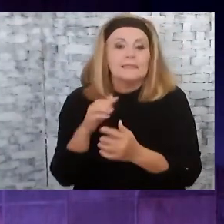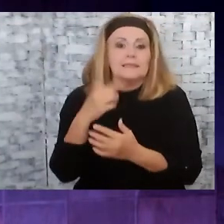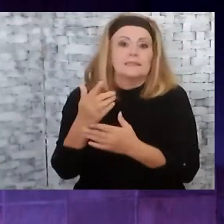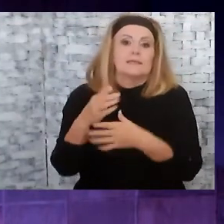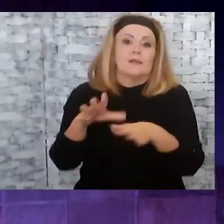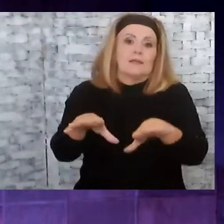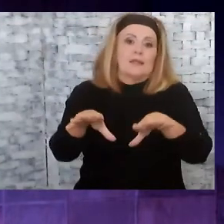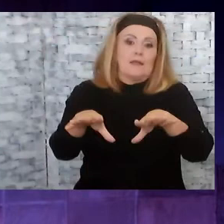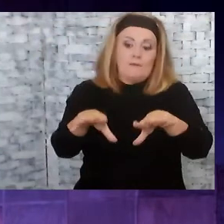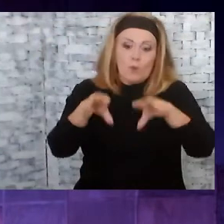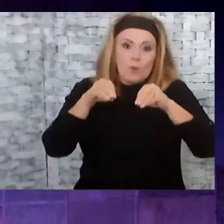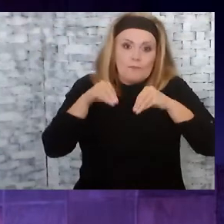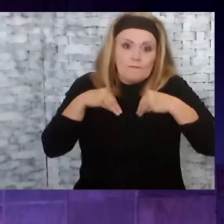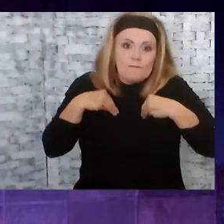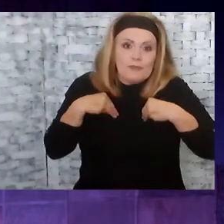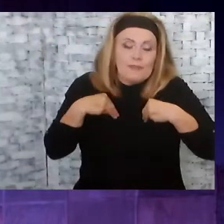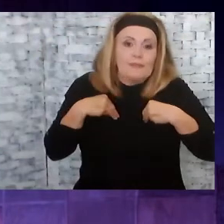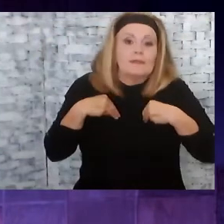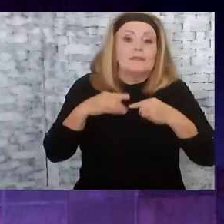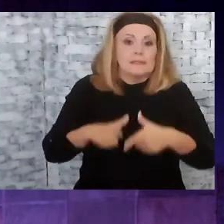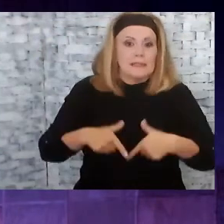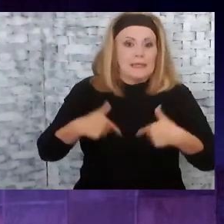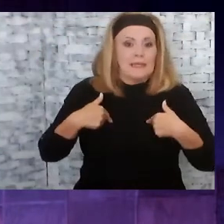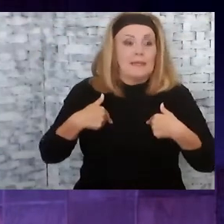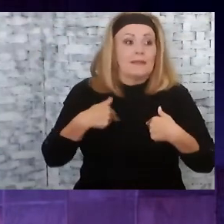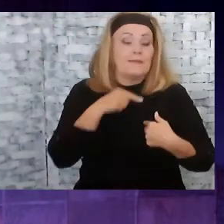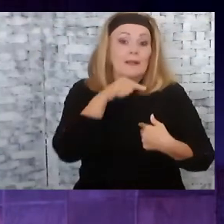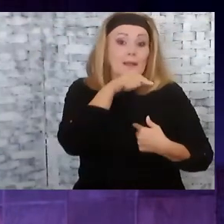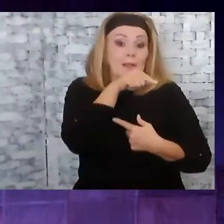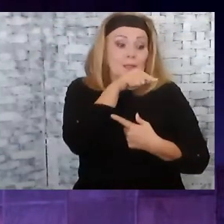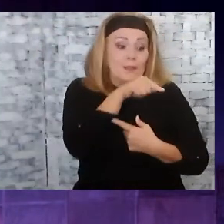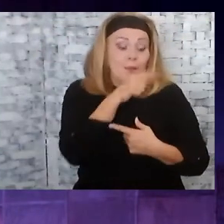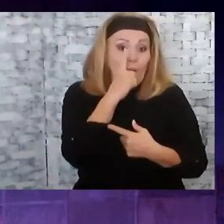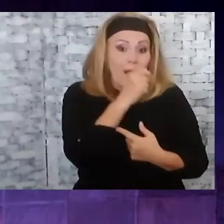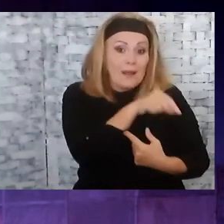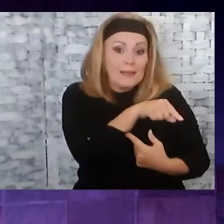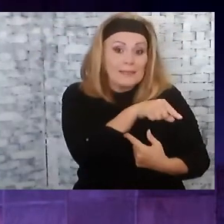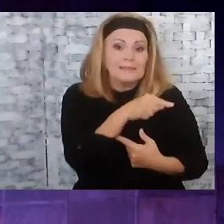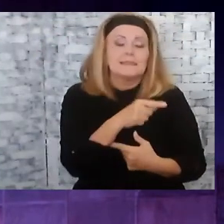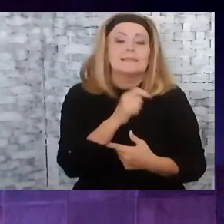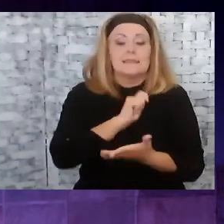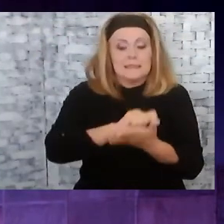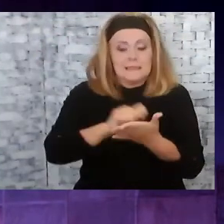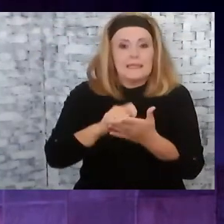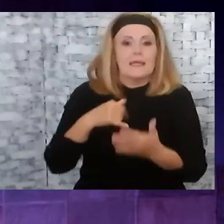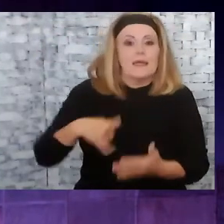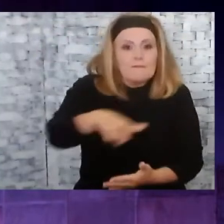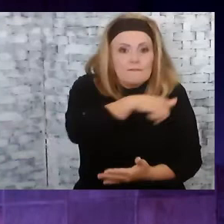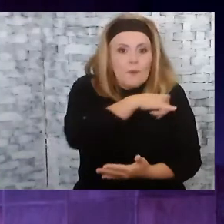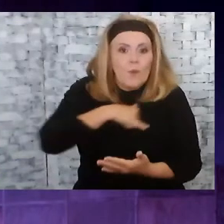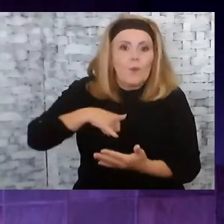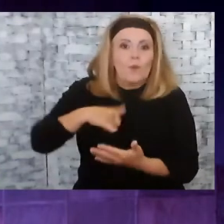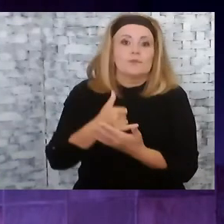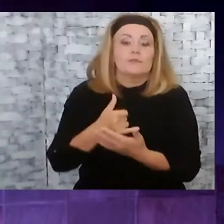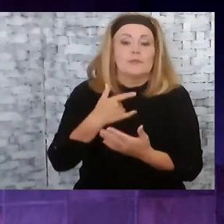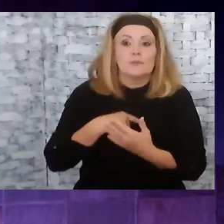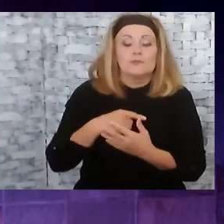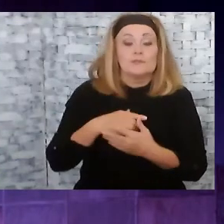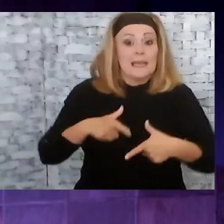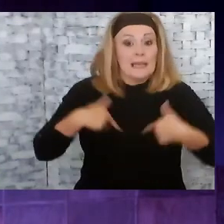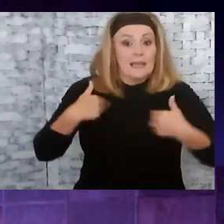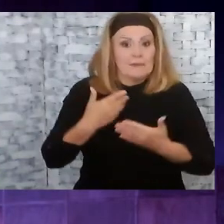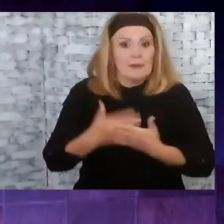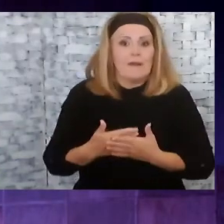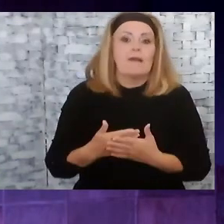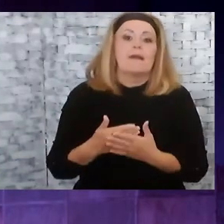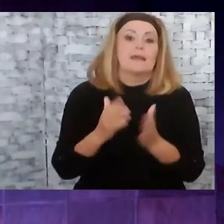hy vir jou skryf en vir my. Vir ons wat glo, dat ons die lewe kan hê in die naam van Jesus.